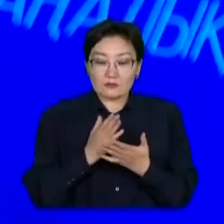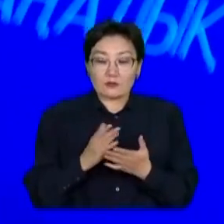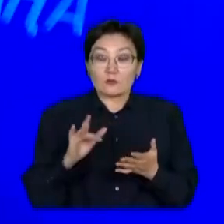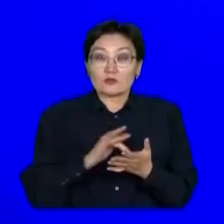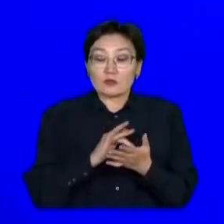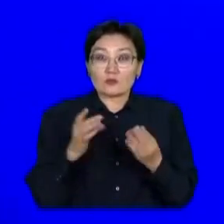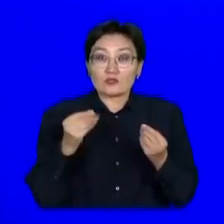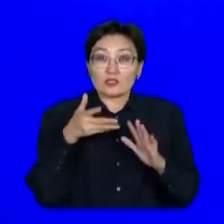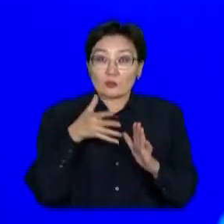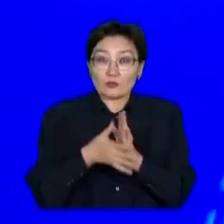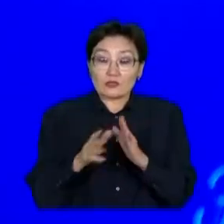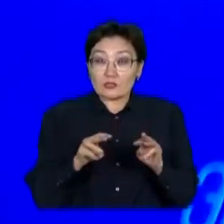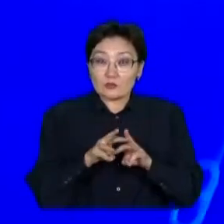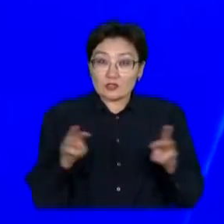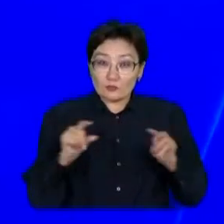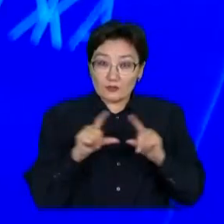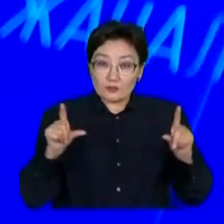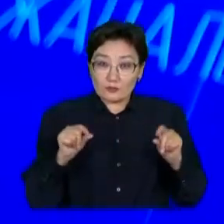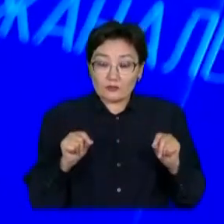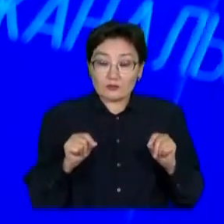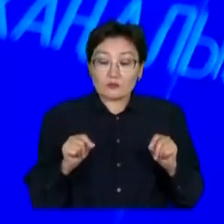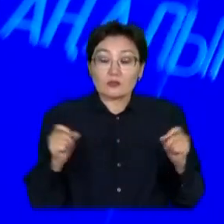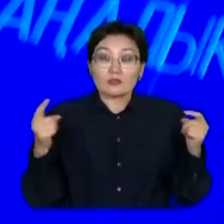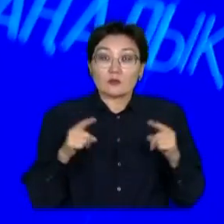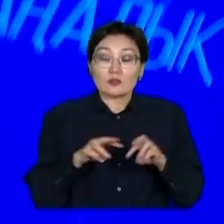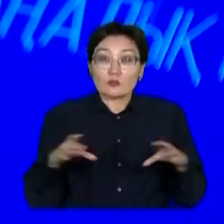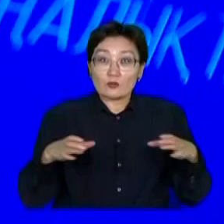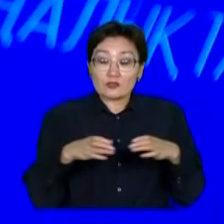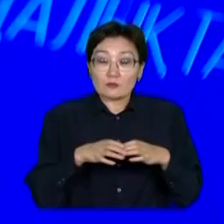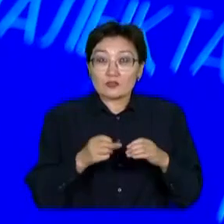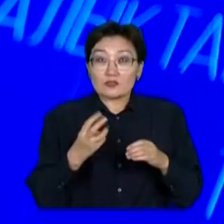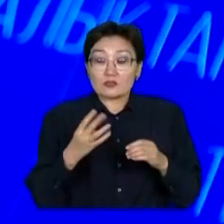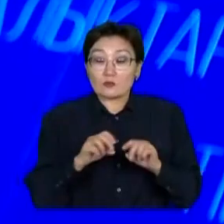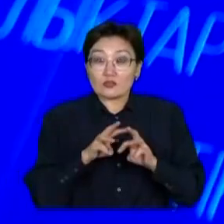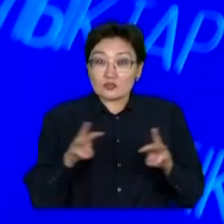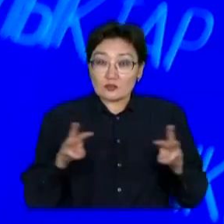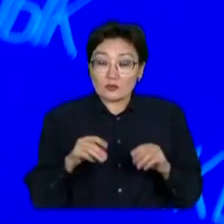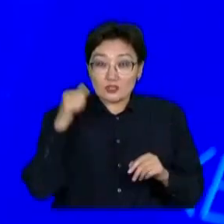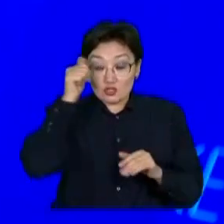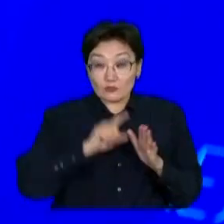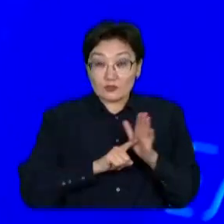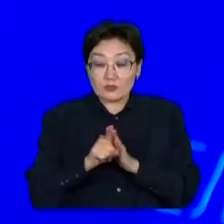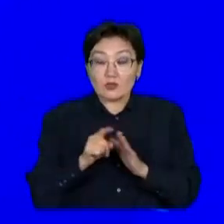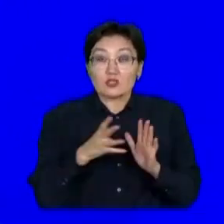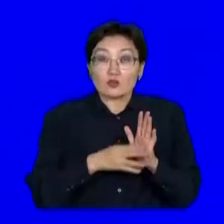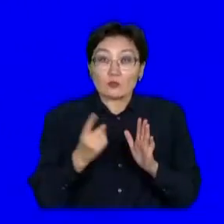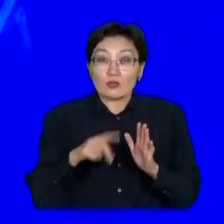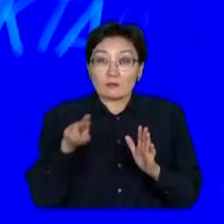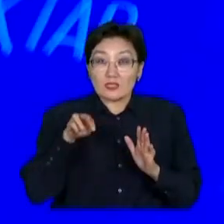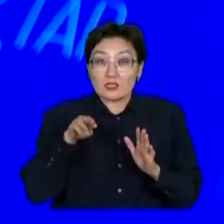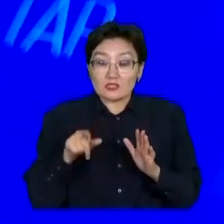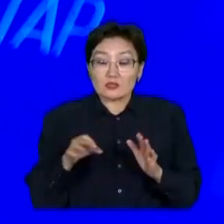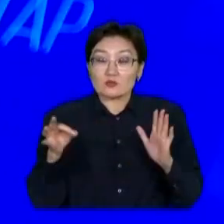Бюджет қаржысын игермеген министрліктер белгілі болды. Үкімет құрамындағы бірнеше ведомстволар жыл басынан бері 91 миллиард